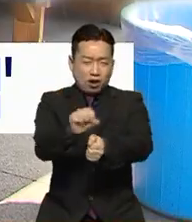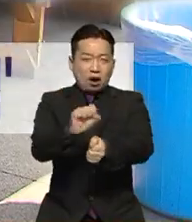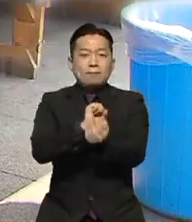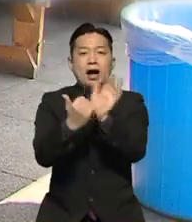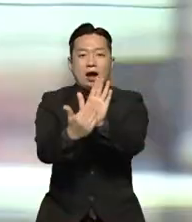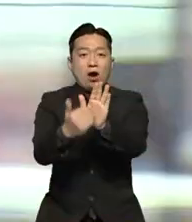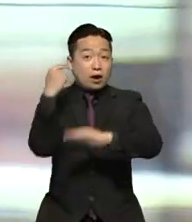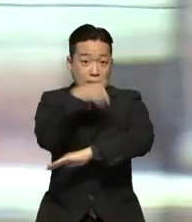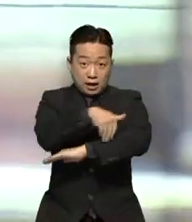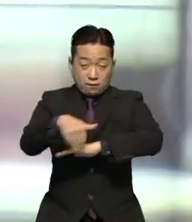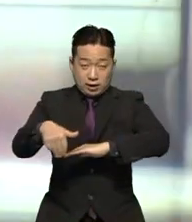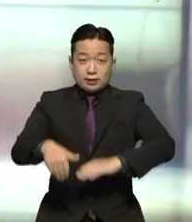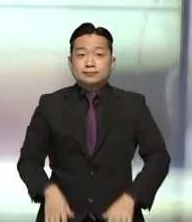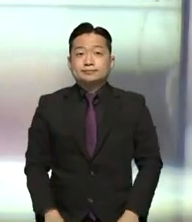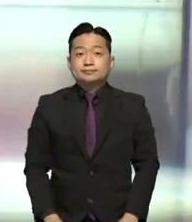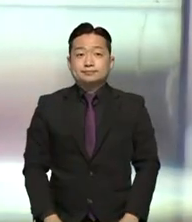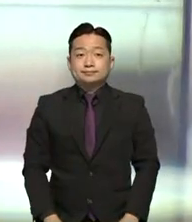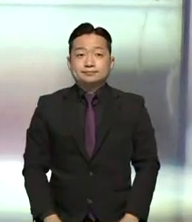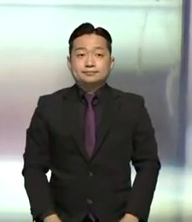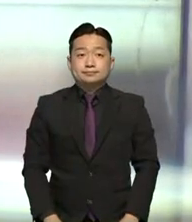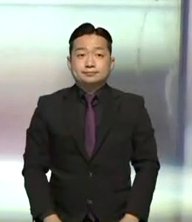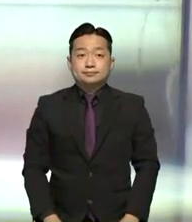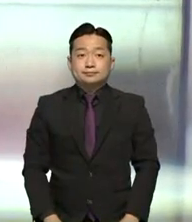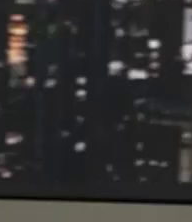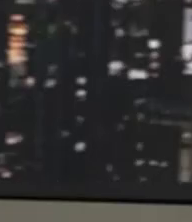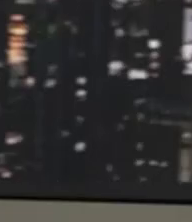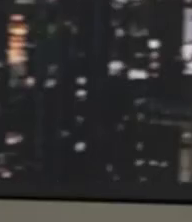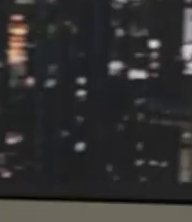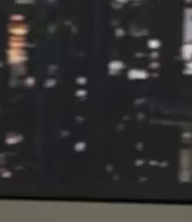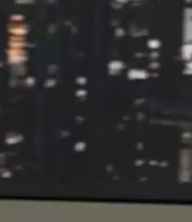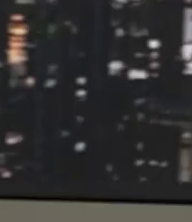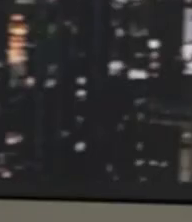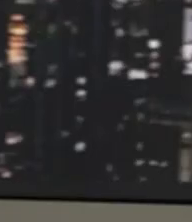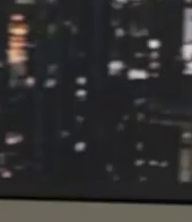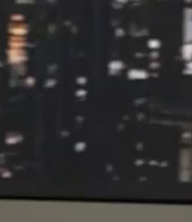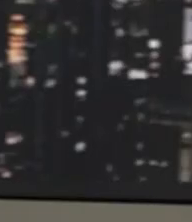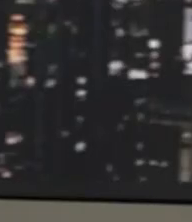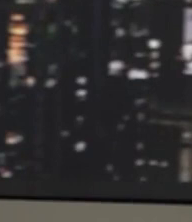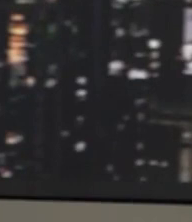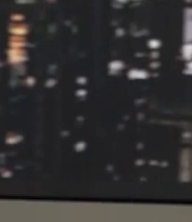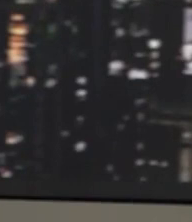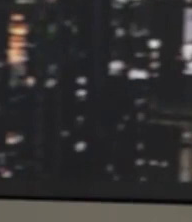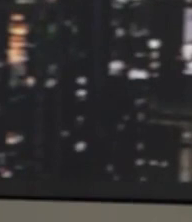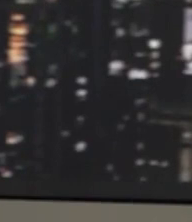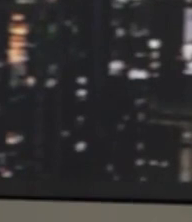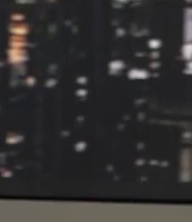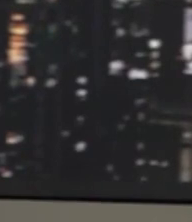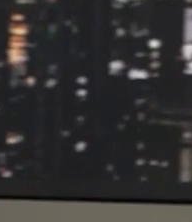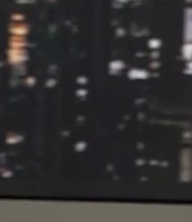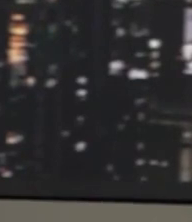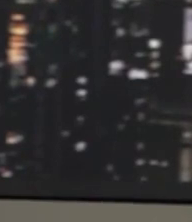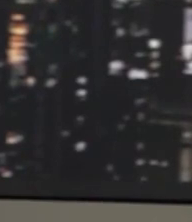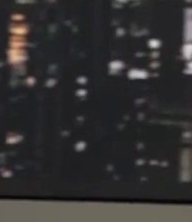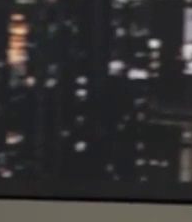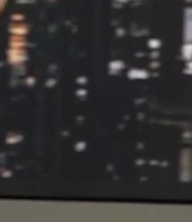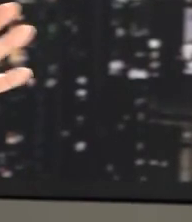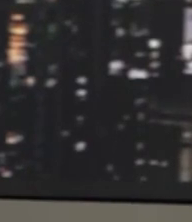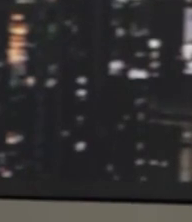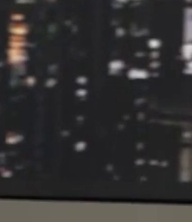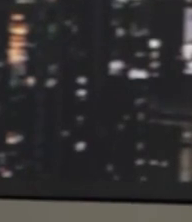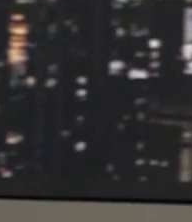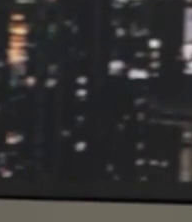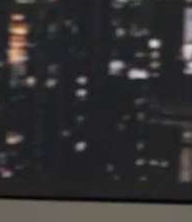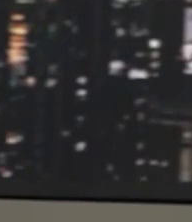계획입니다. SBS 정성진입니다. 네, 안녕하십니까. 김현우입니다. 더 많은 뉴스와 라이브 이벤트를 보고 싶으시면